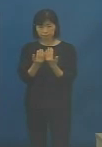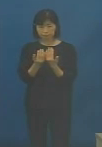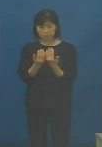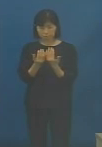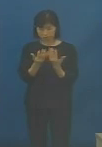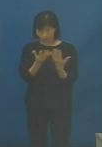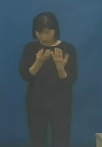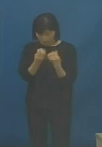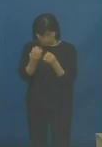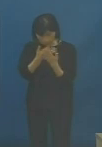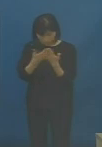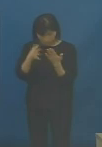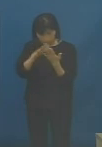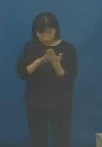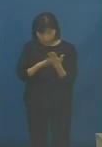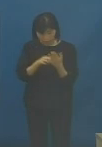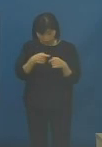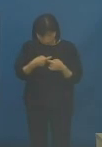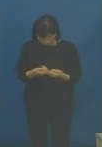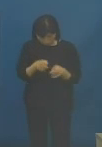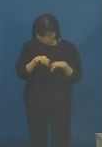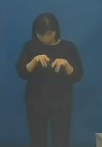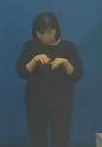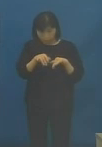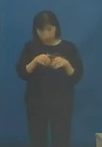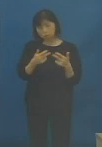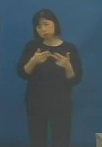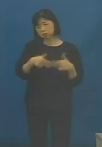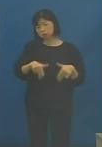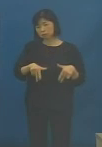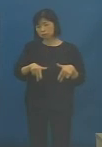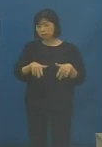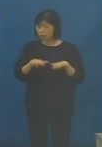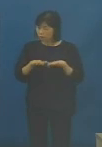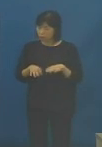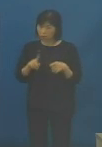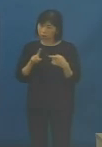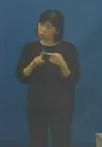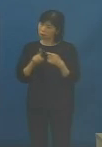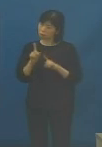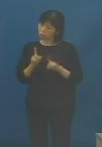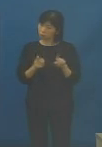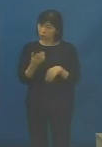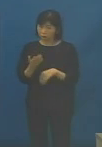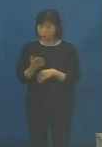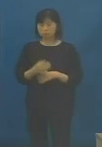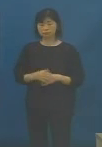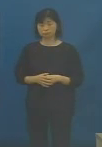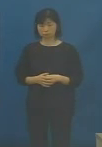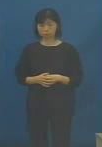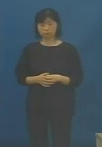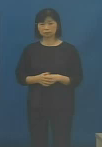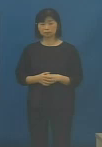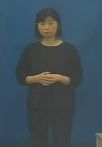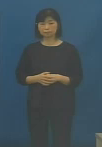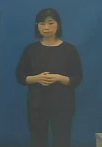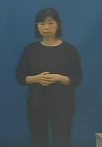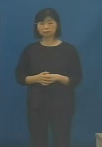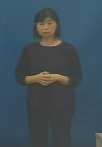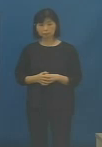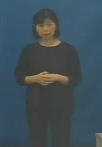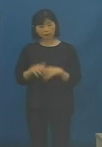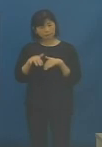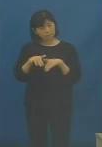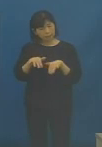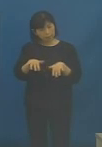うデータを入れることを前提としたシステムがふさわしいかどうかで、やっぱりそれは、その蔓延状